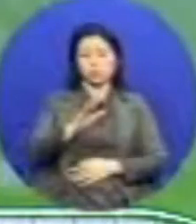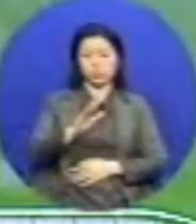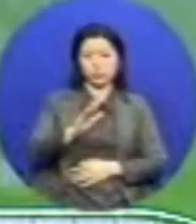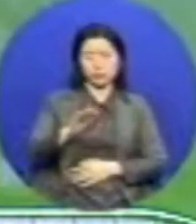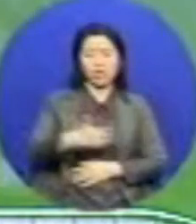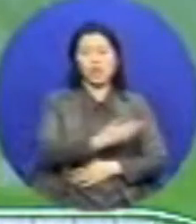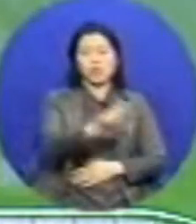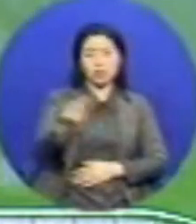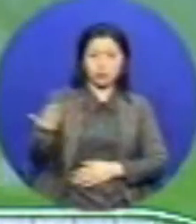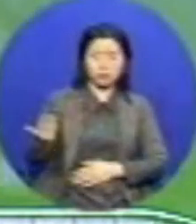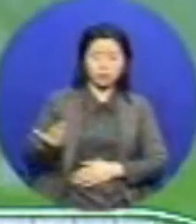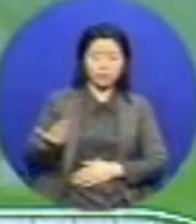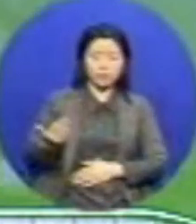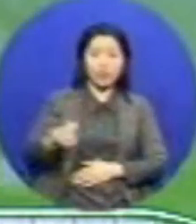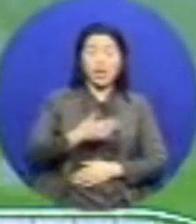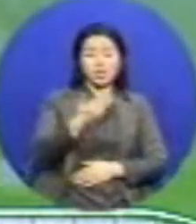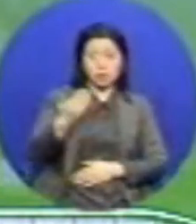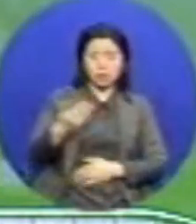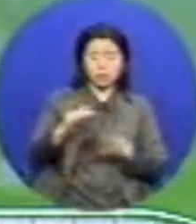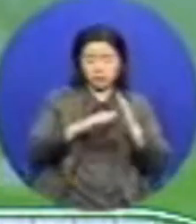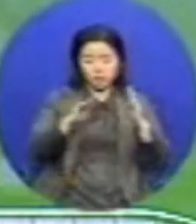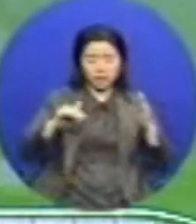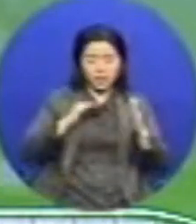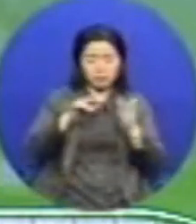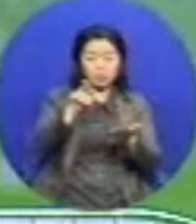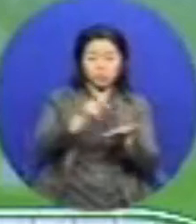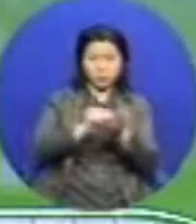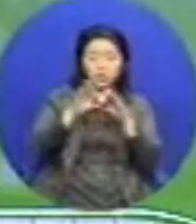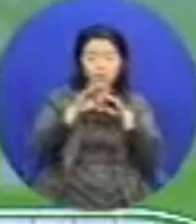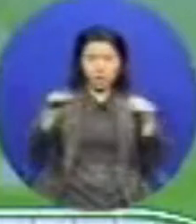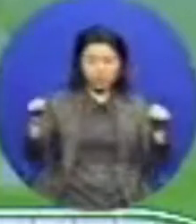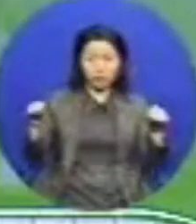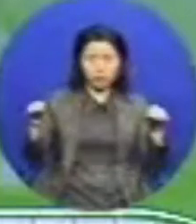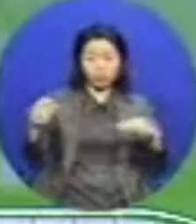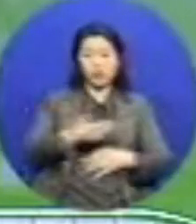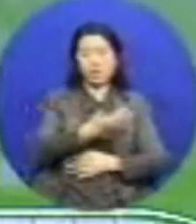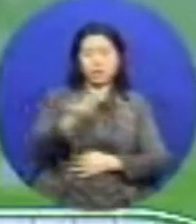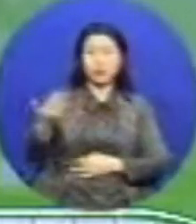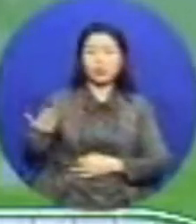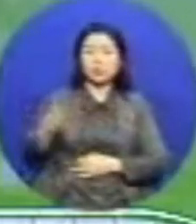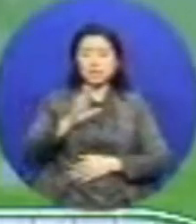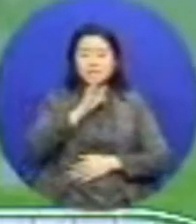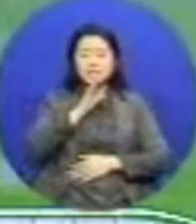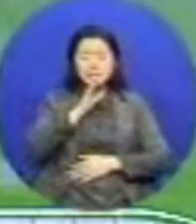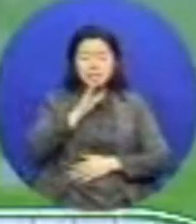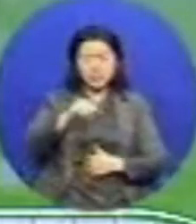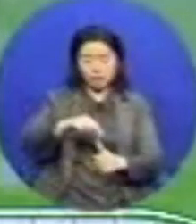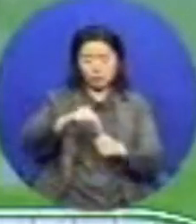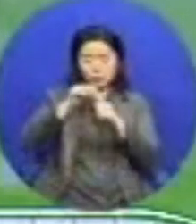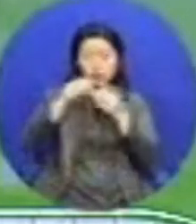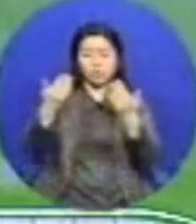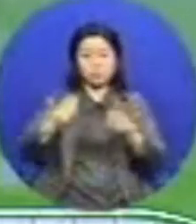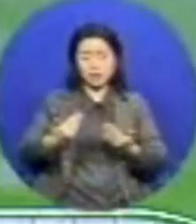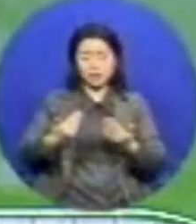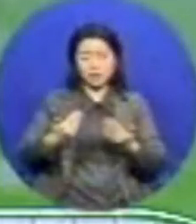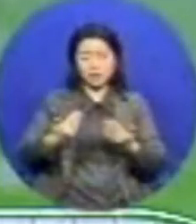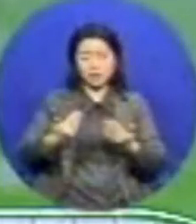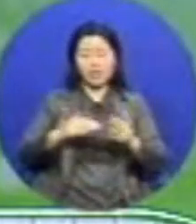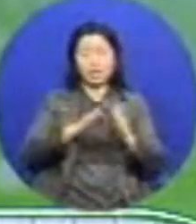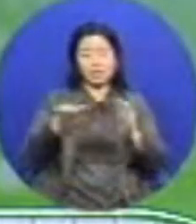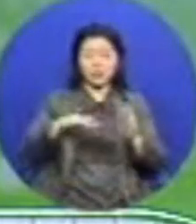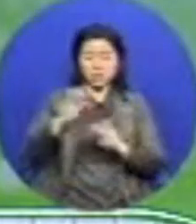여러분 여러분이 가정의 문제를 해결하고 여러분의 가정에 진짜 구원 받는 가정이 되려면